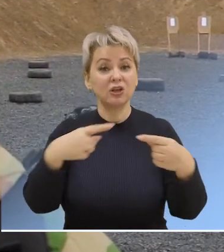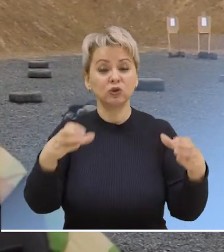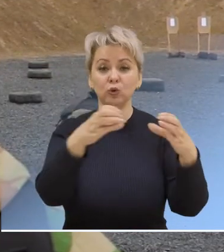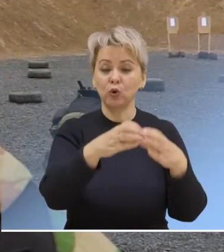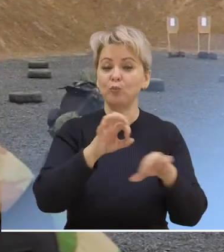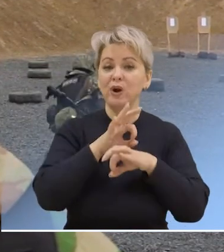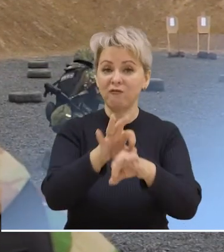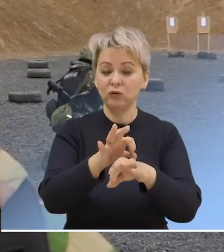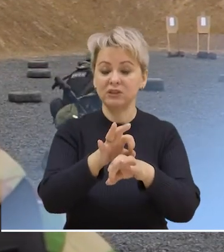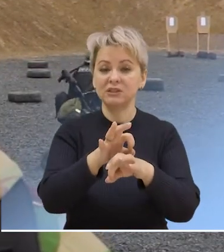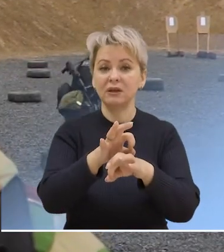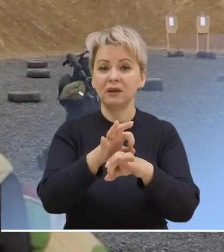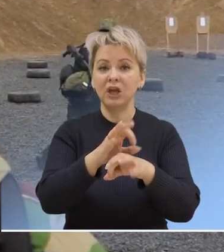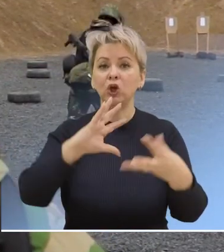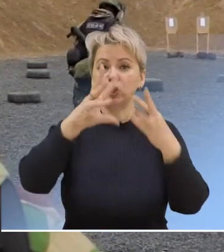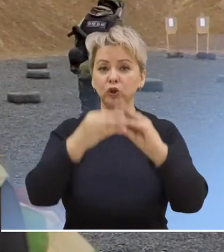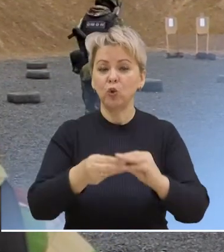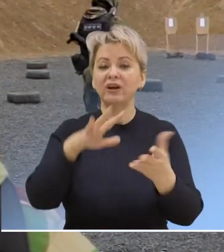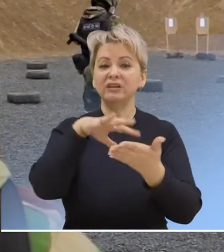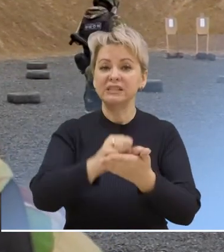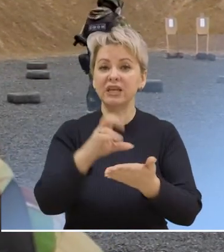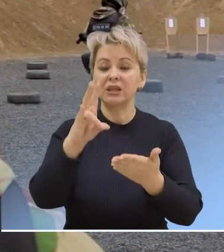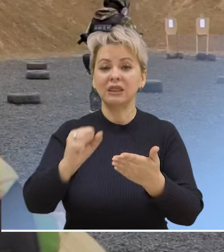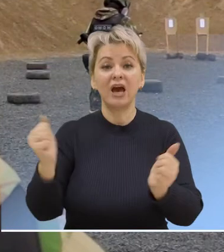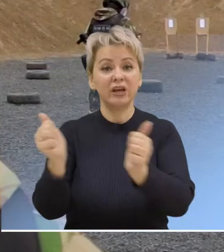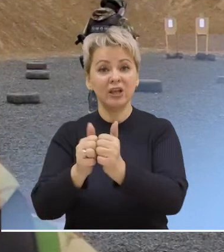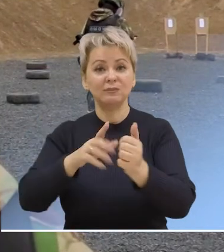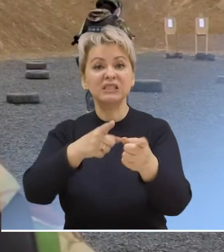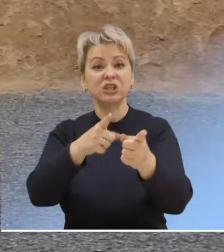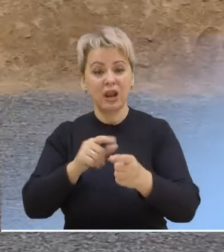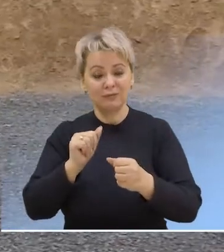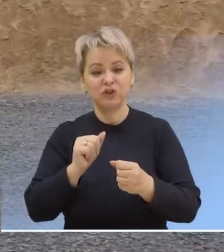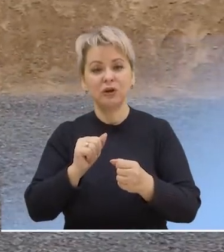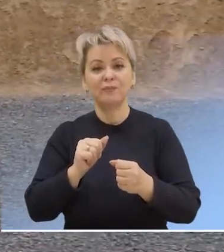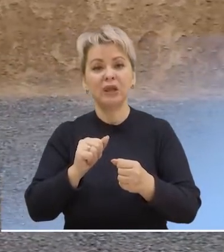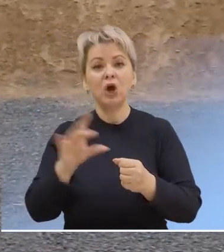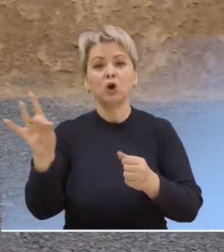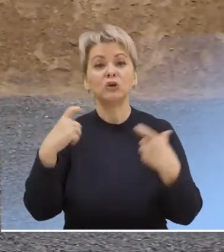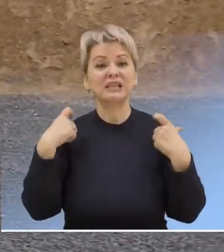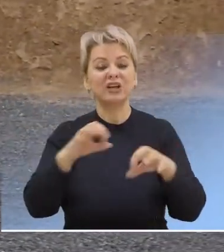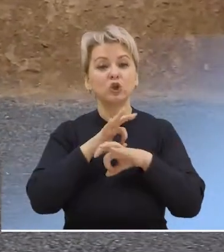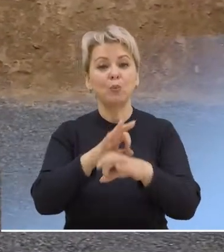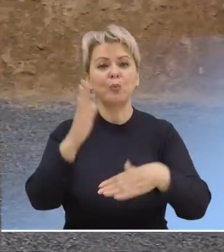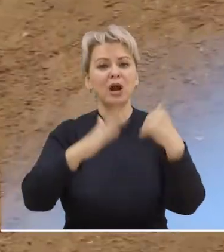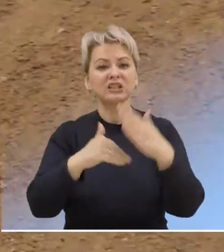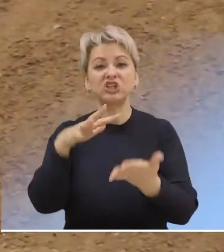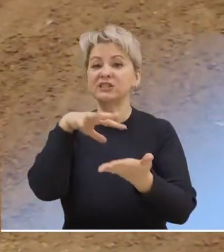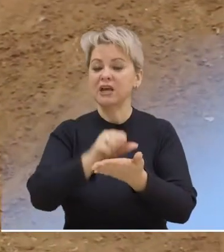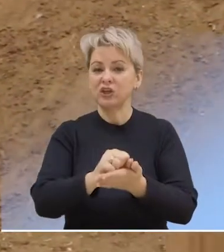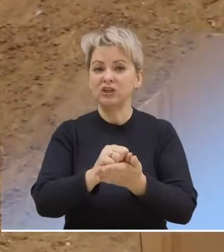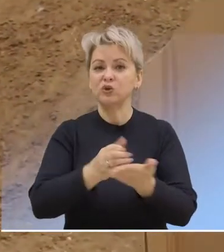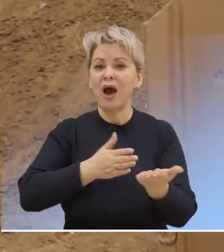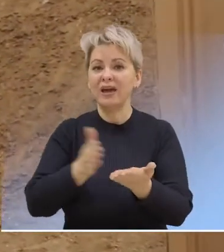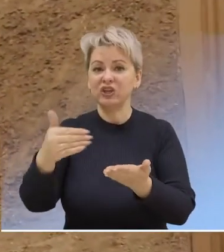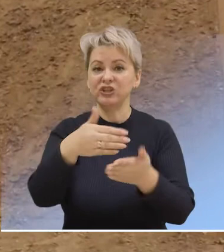снайперов. Проводятся итоговые занятия на соседнем стрельбище. С росгвардейцами проводят практические занятия